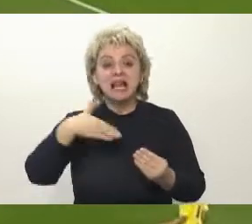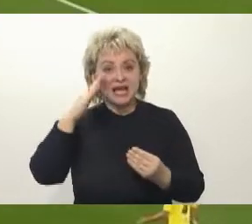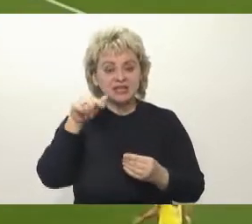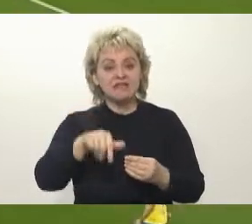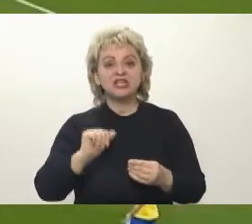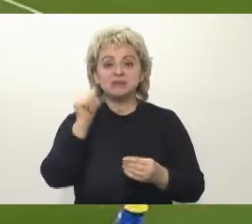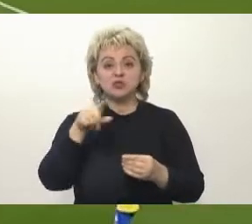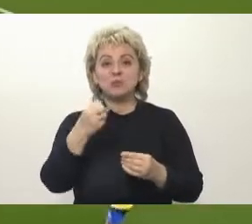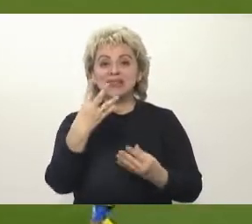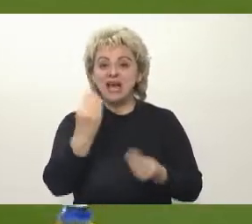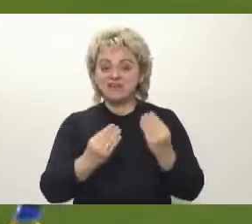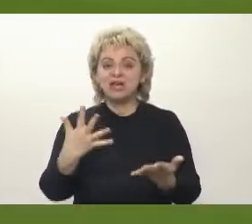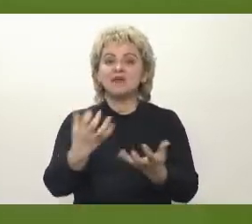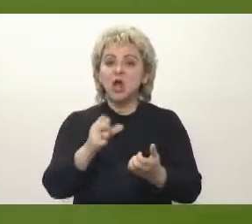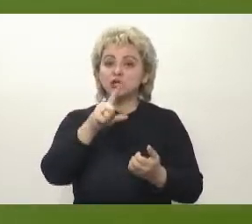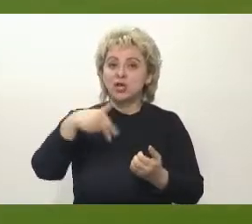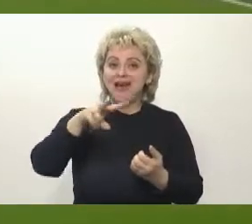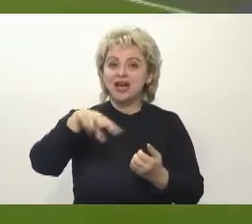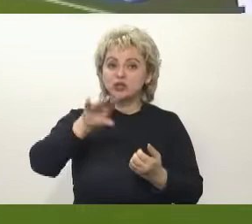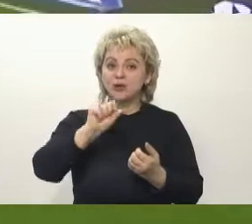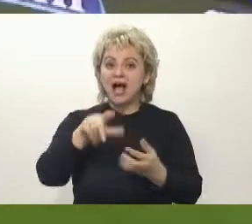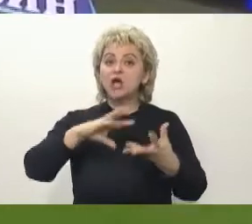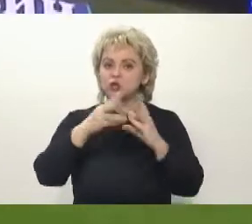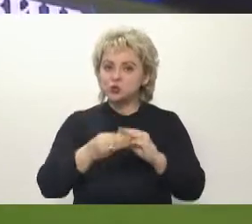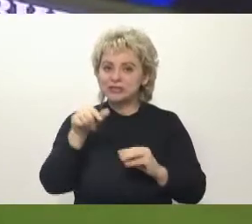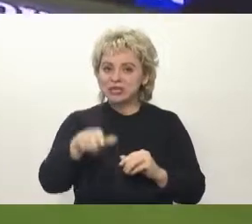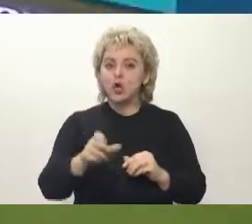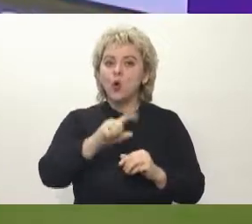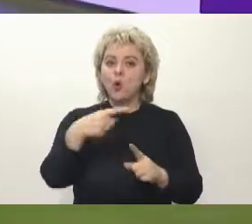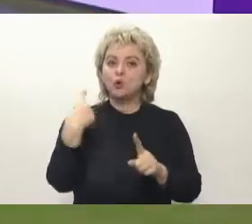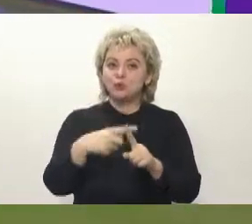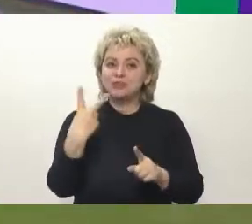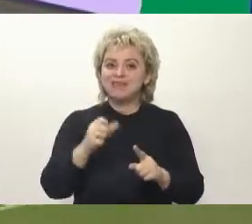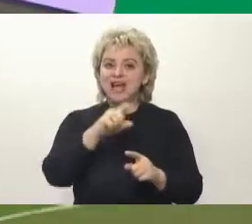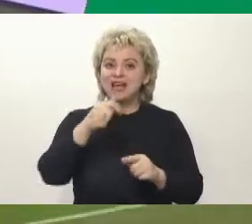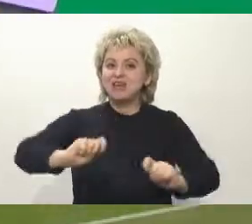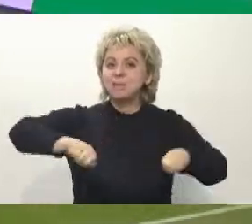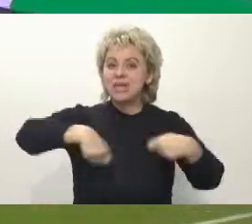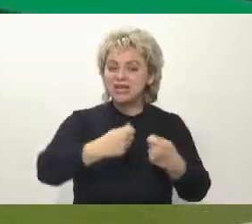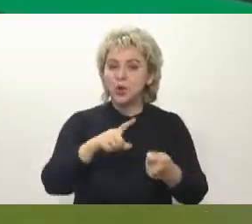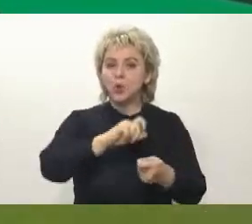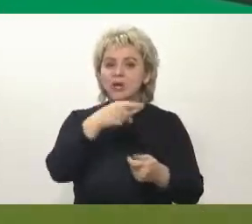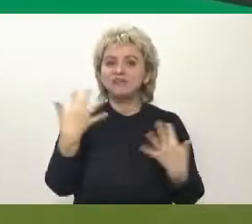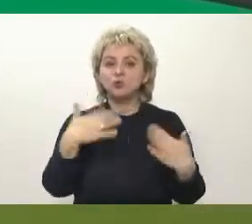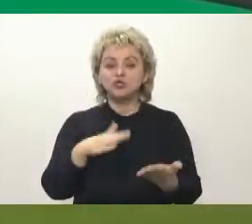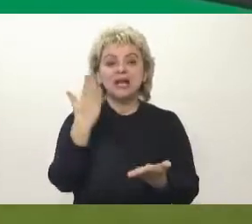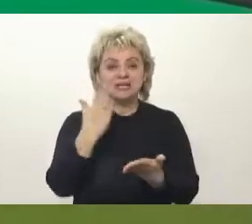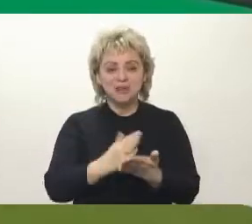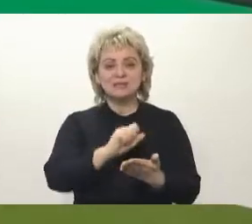этом сезоне в 15 матчах набрал 3 очка за результативность. Гол плюс 2 голевые передачи. Гулиев